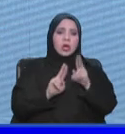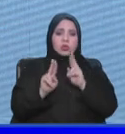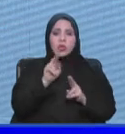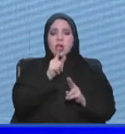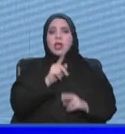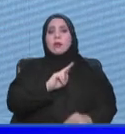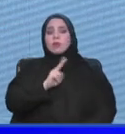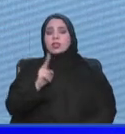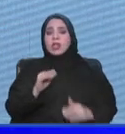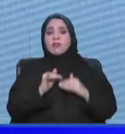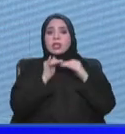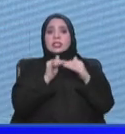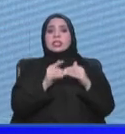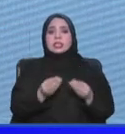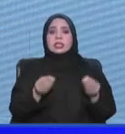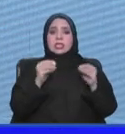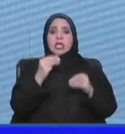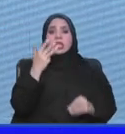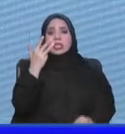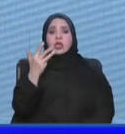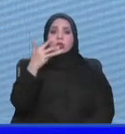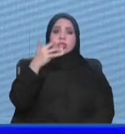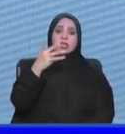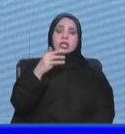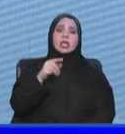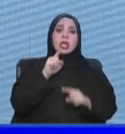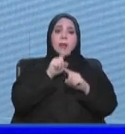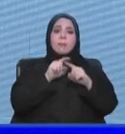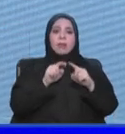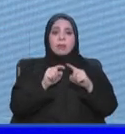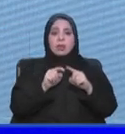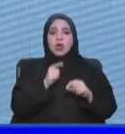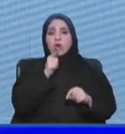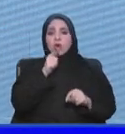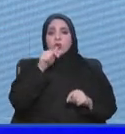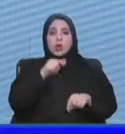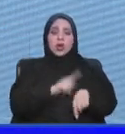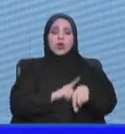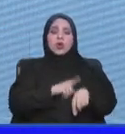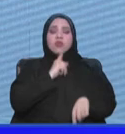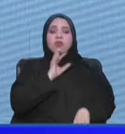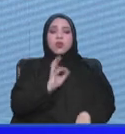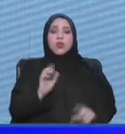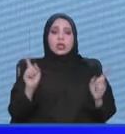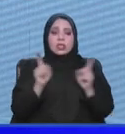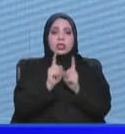المطلوبه الى ما يزيدوا على 99% وضمن الوقت المحدد